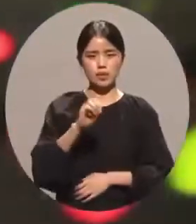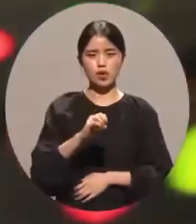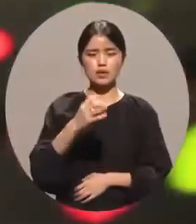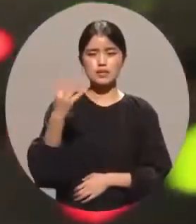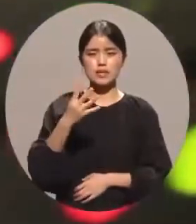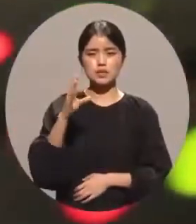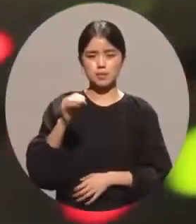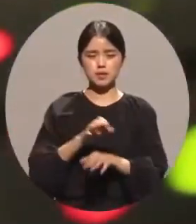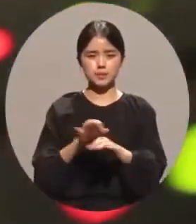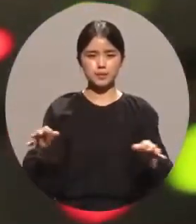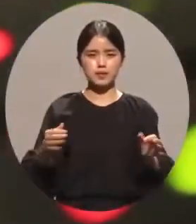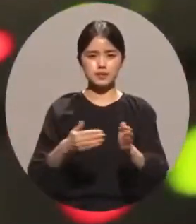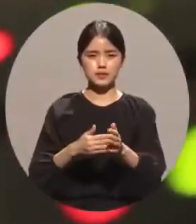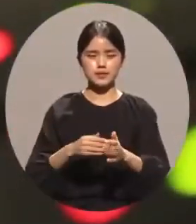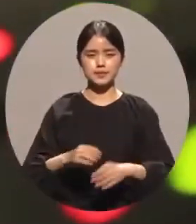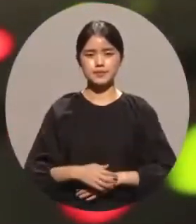억 원이 지원돼 씁니다